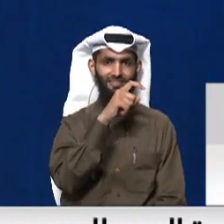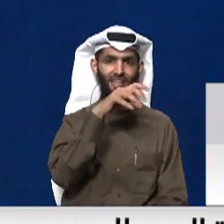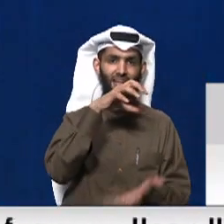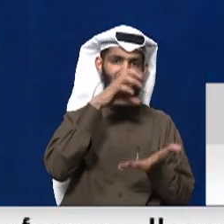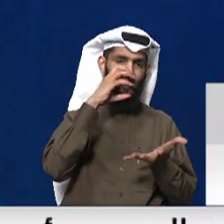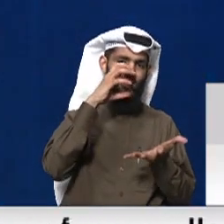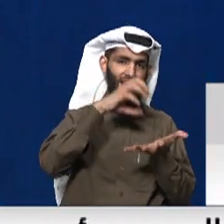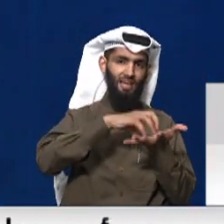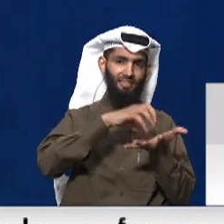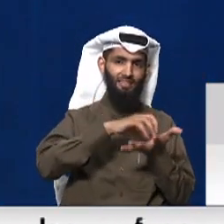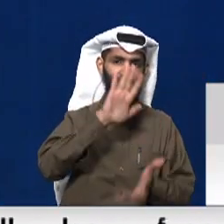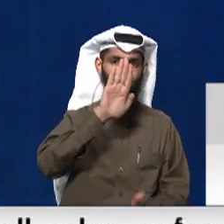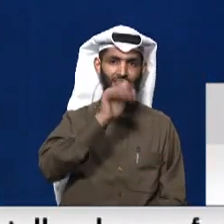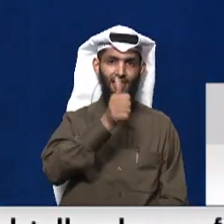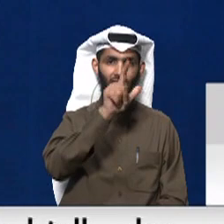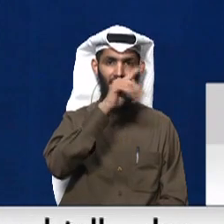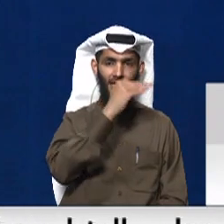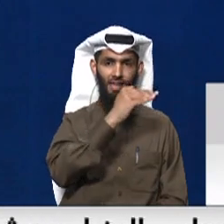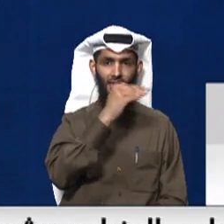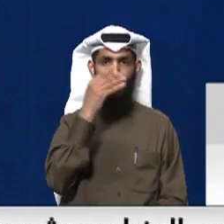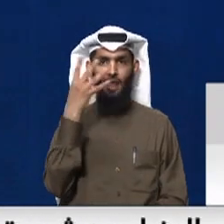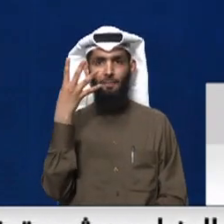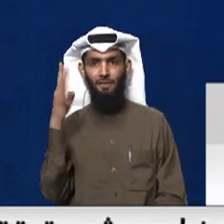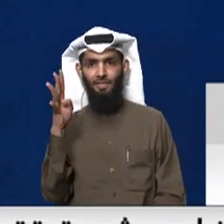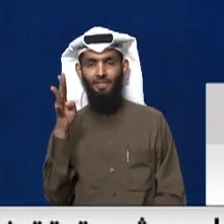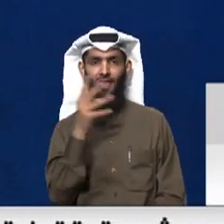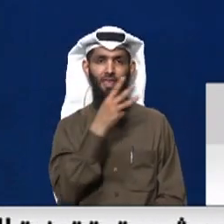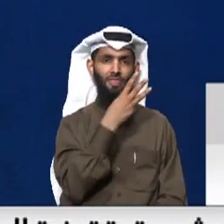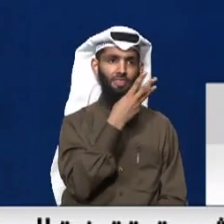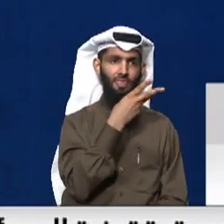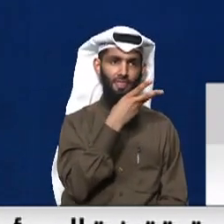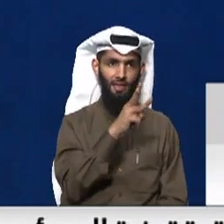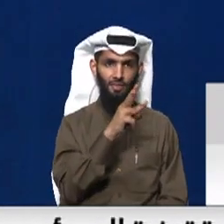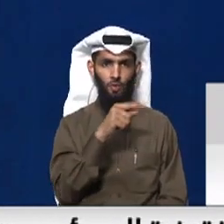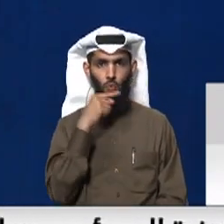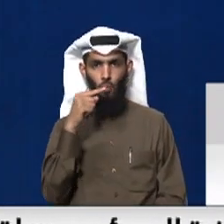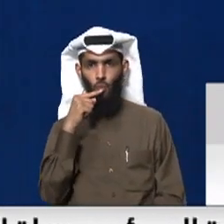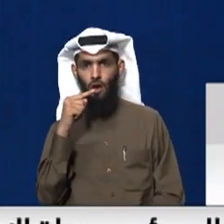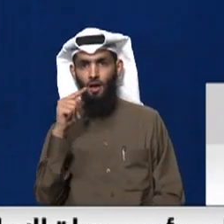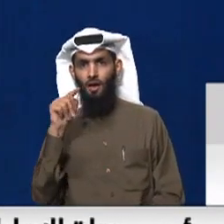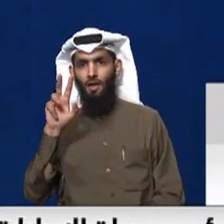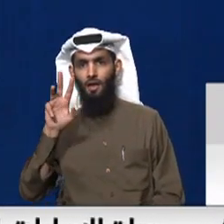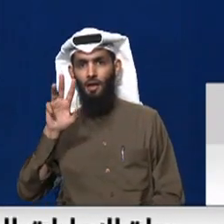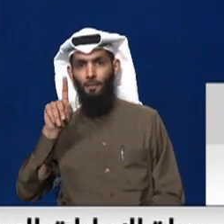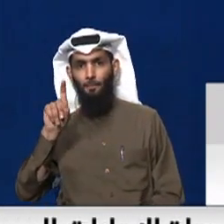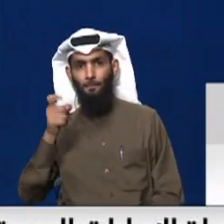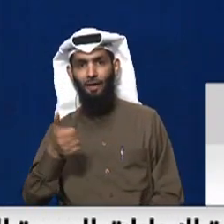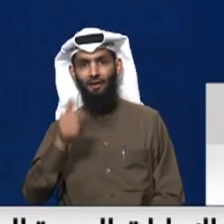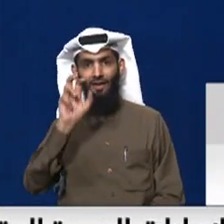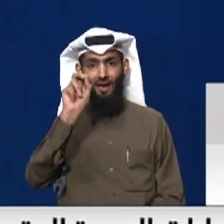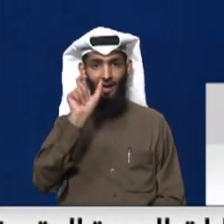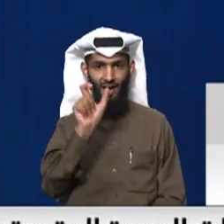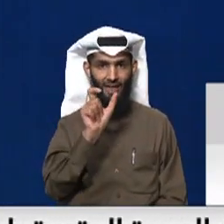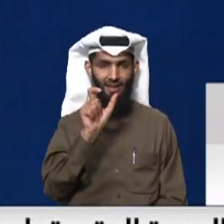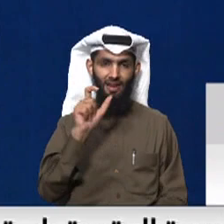وبنتيجة 40-30، في حين خيم تعادل على مواجهة بورغان والجرين بنتيجة